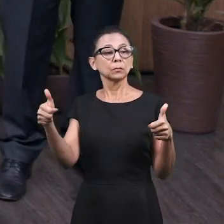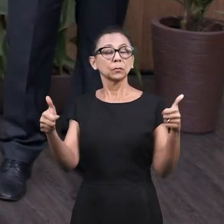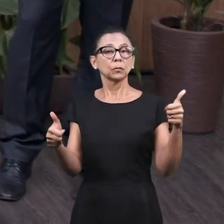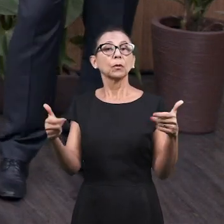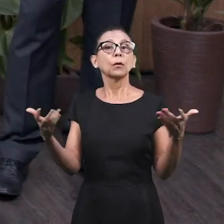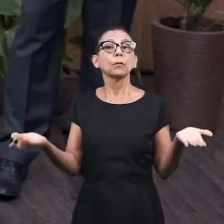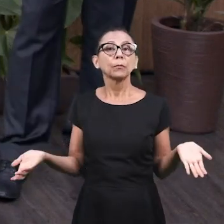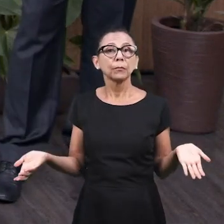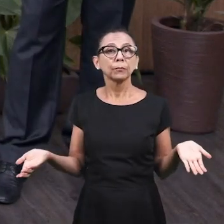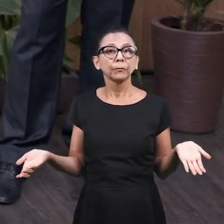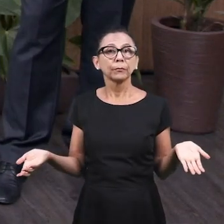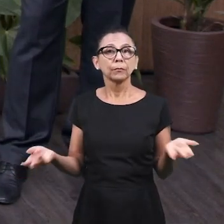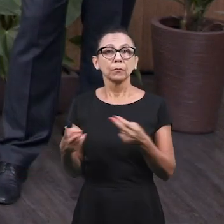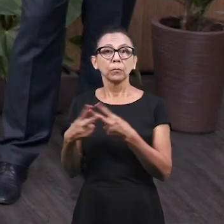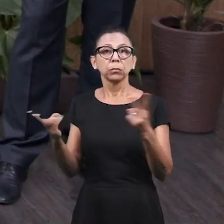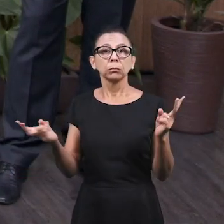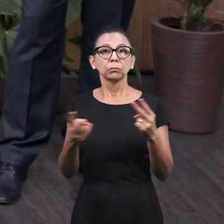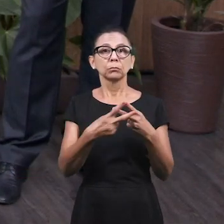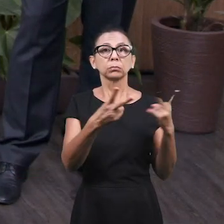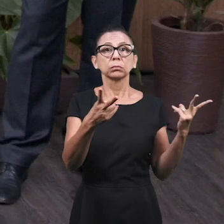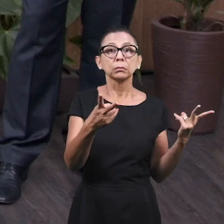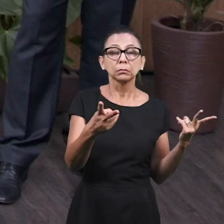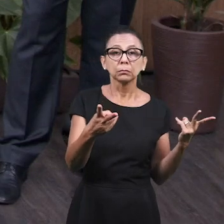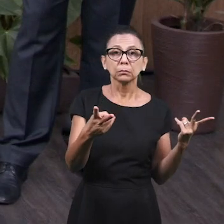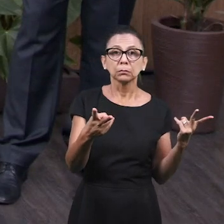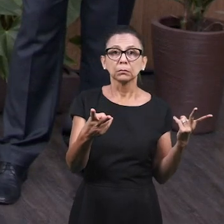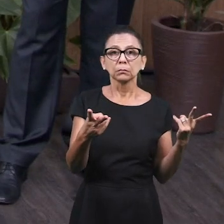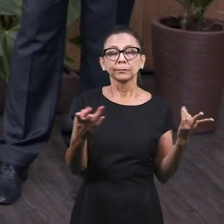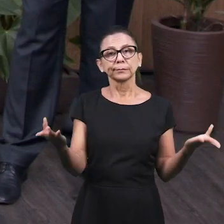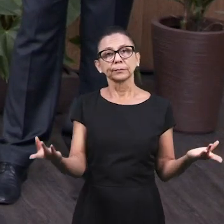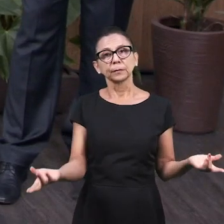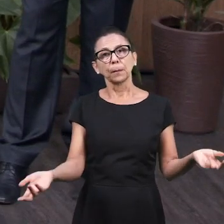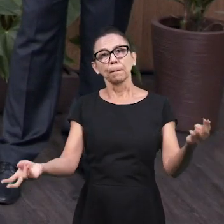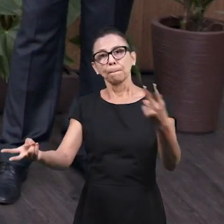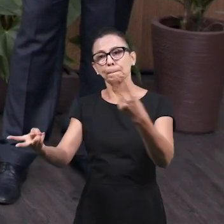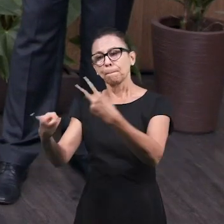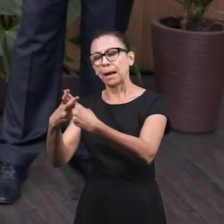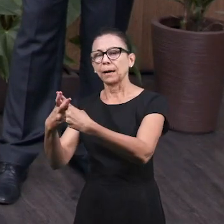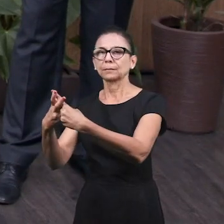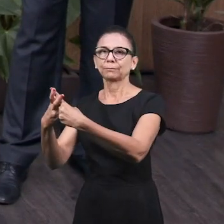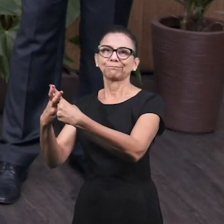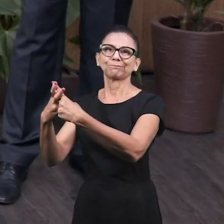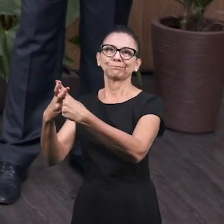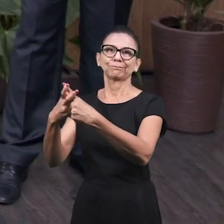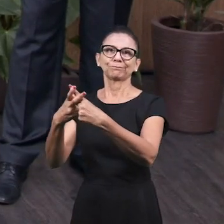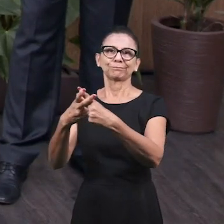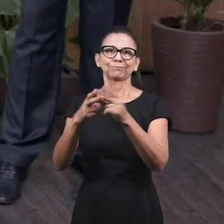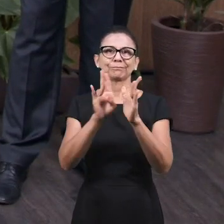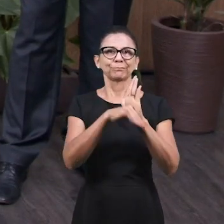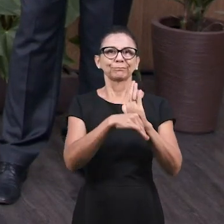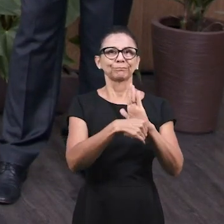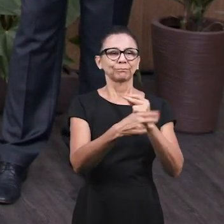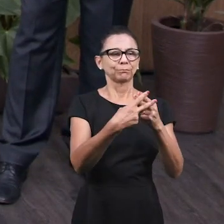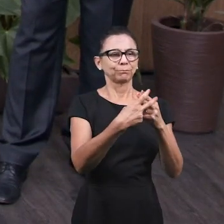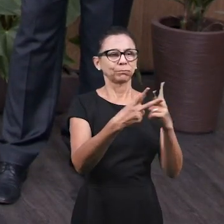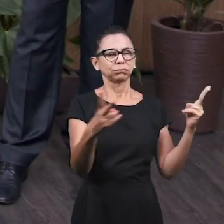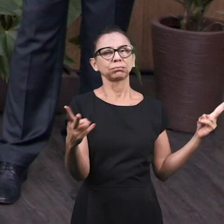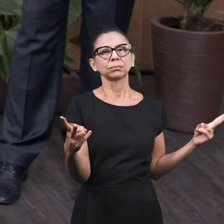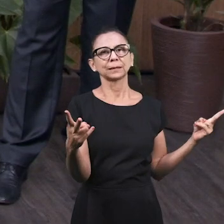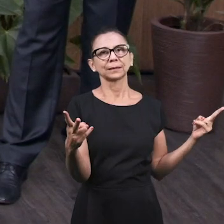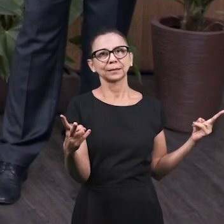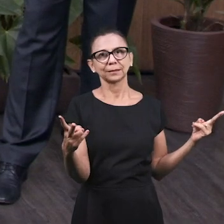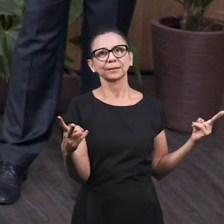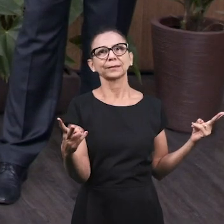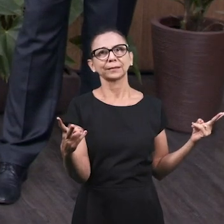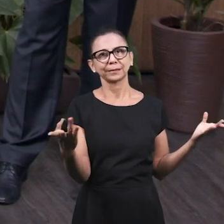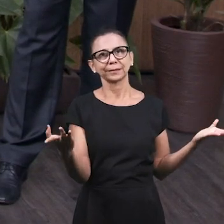бы поколебались из-за всего этого. Но очень важно напомнить, что Господь Иисус был приговорен